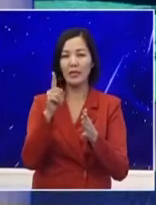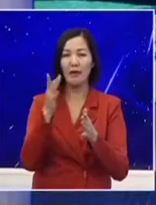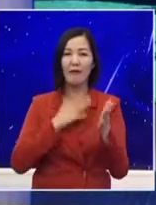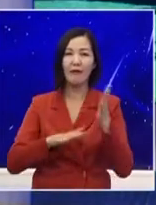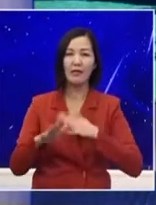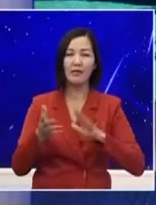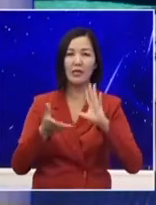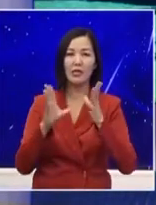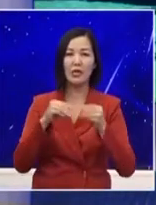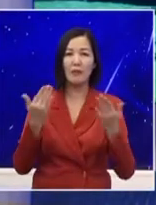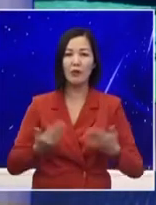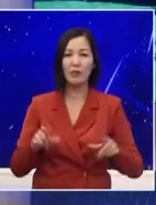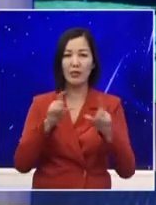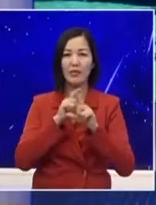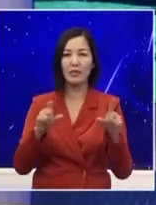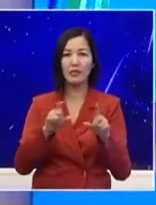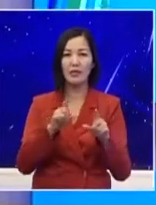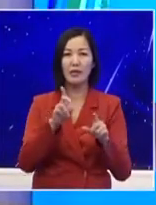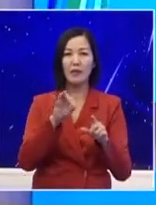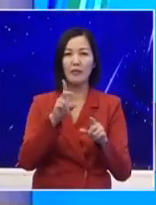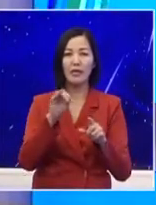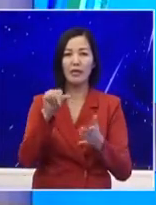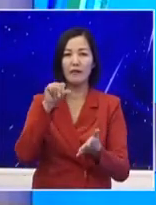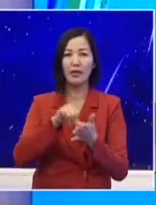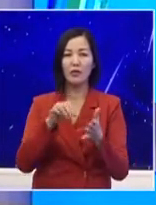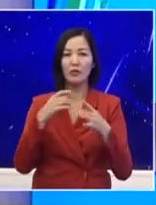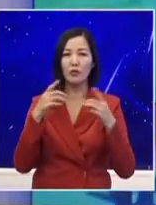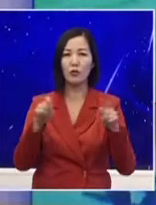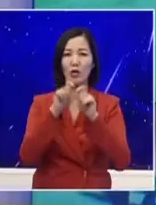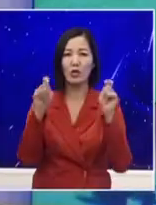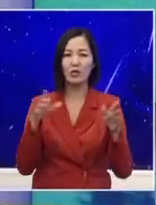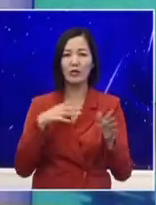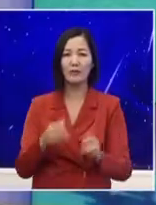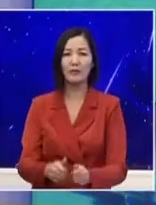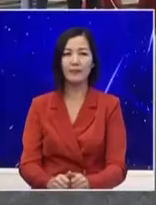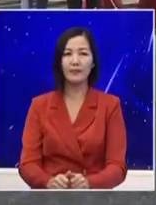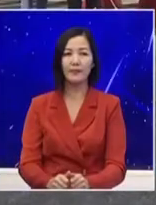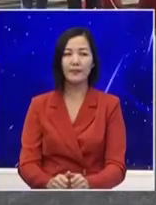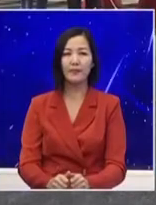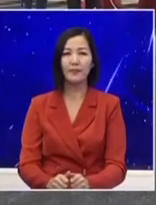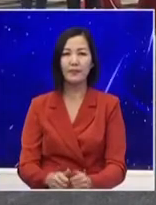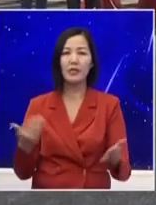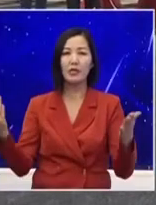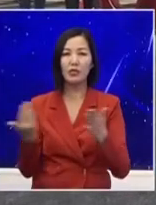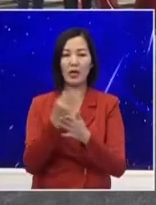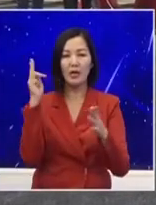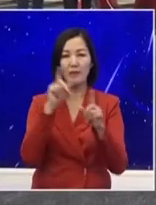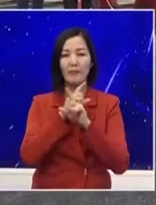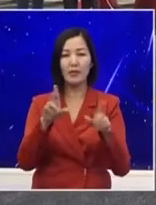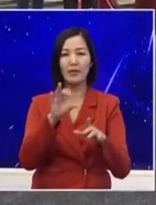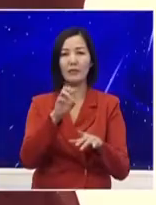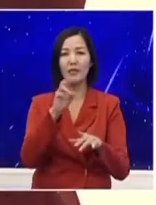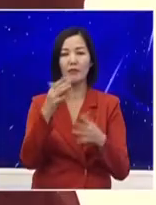әлеуметтік нысандар аудан әкімі Махаббат Бигелдиевтің қатысуымен салтанатты түрде ашылды. Жаңарған мектеп. Сарбастау